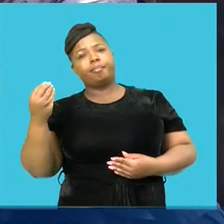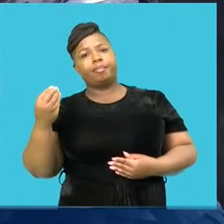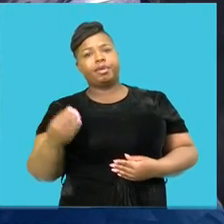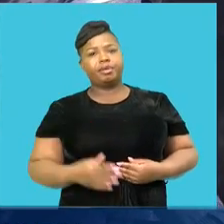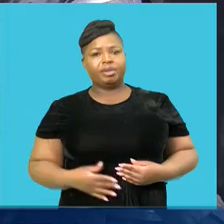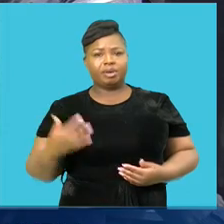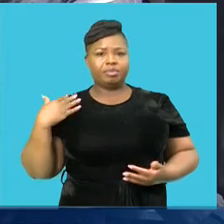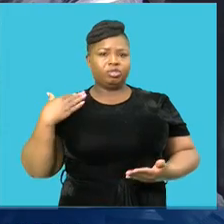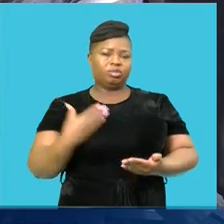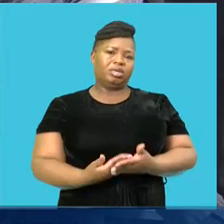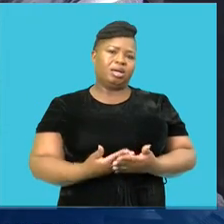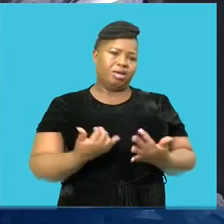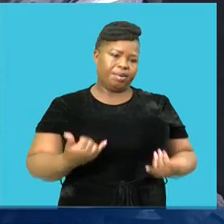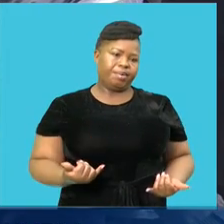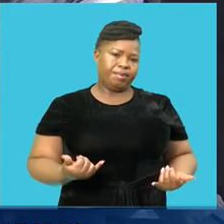up to now